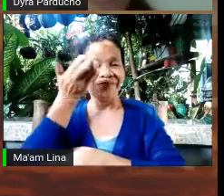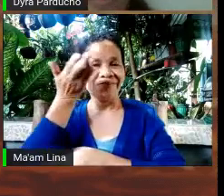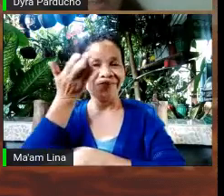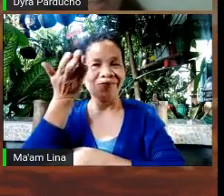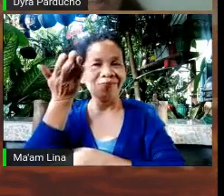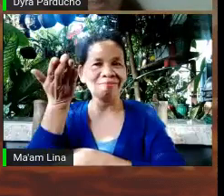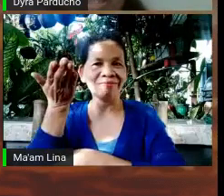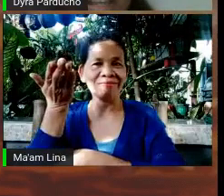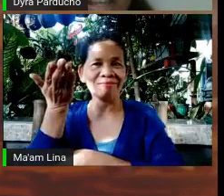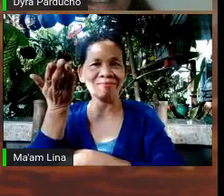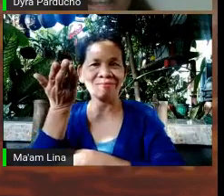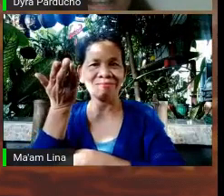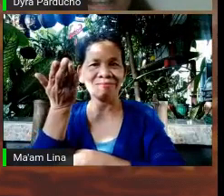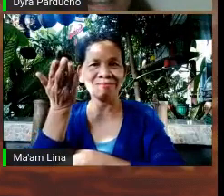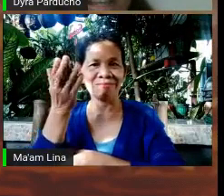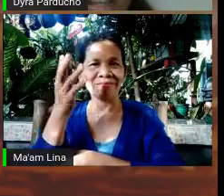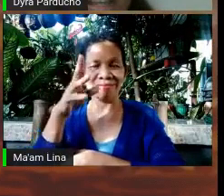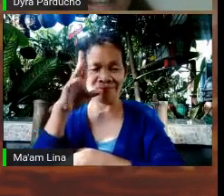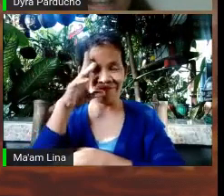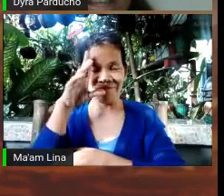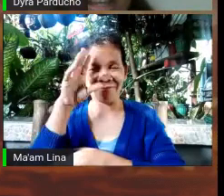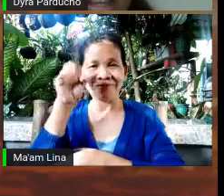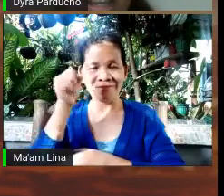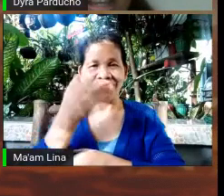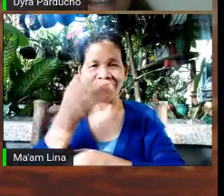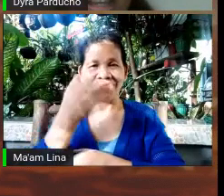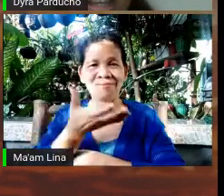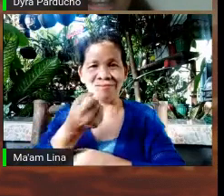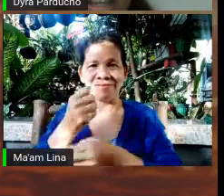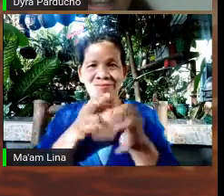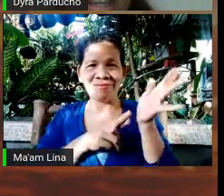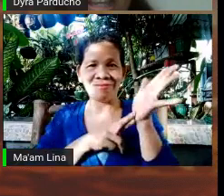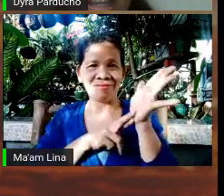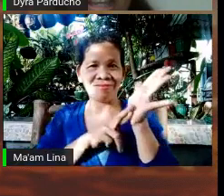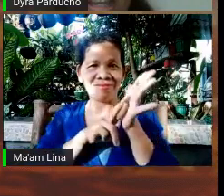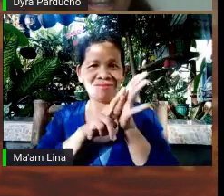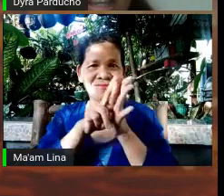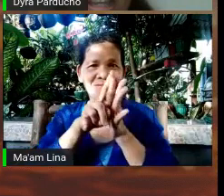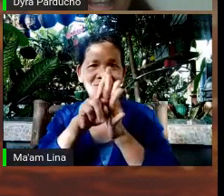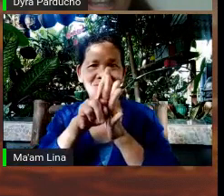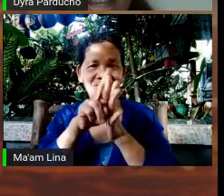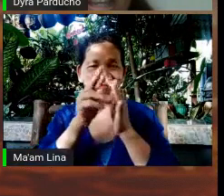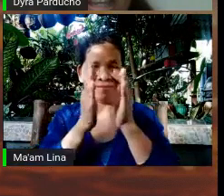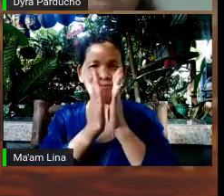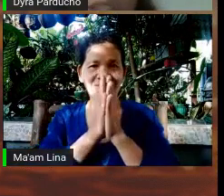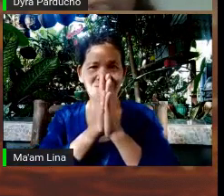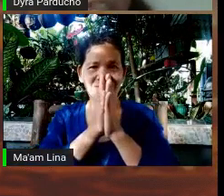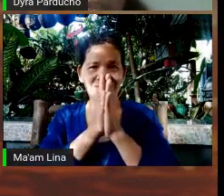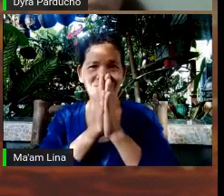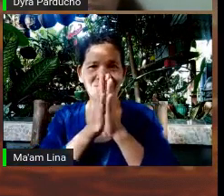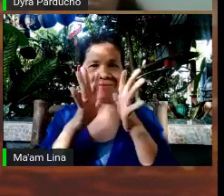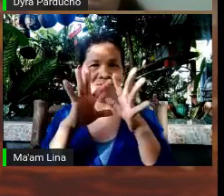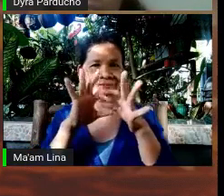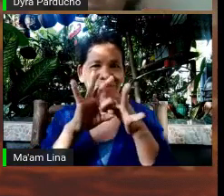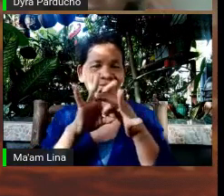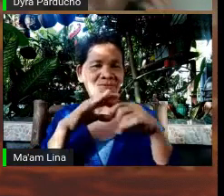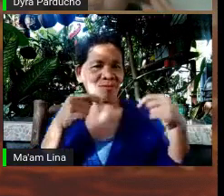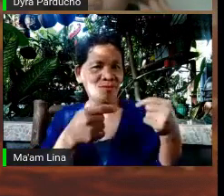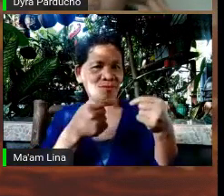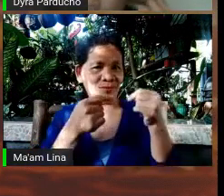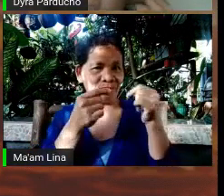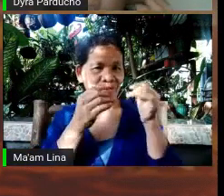na kanyang sariling katuwiran. Ang panalangin ng mga nasisising